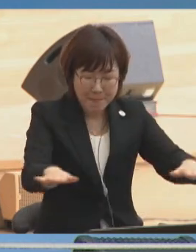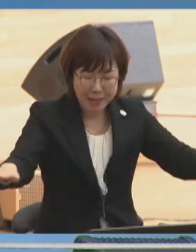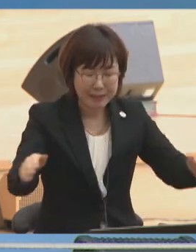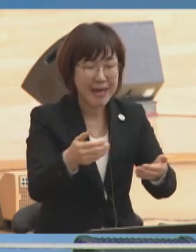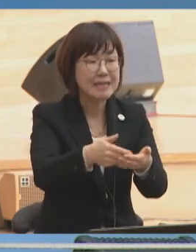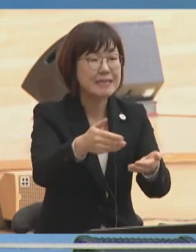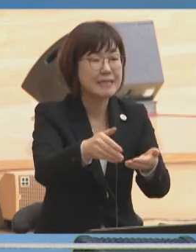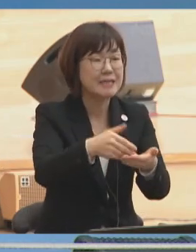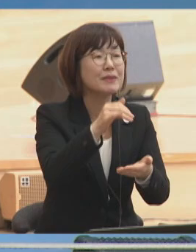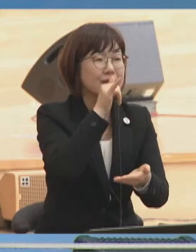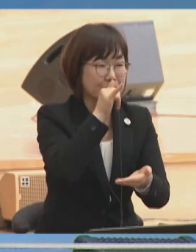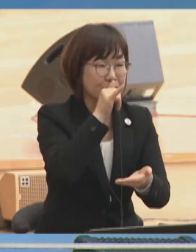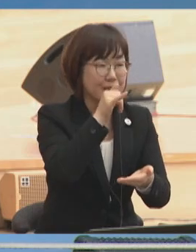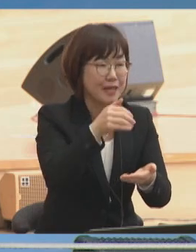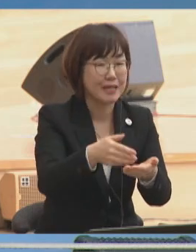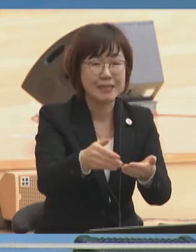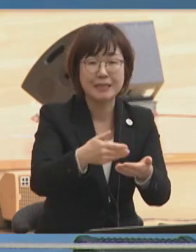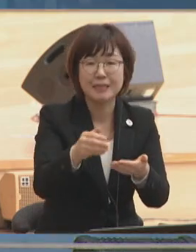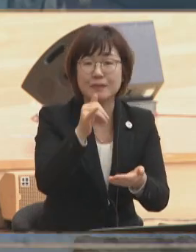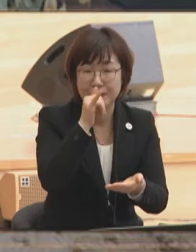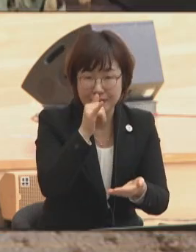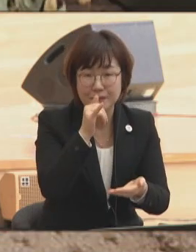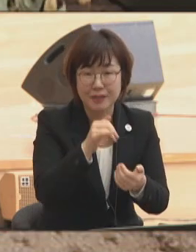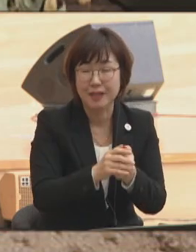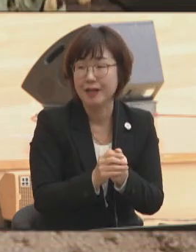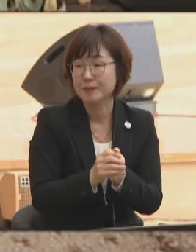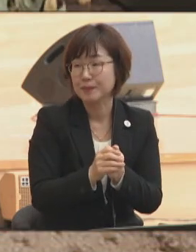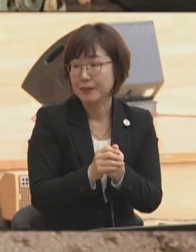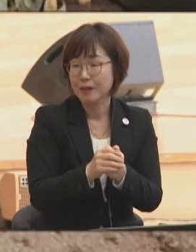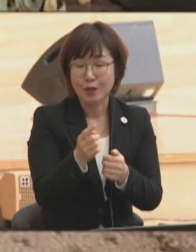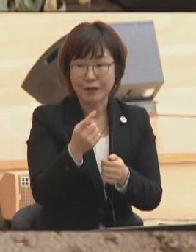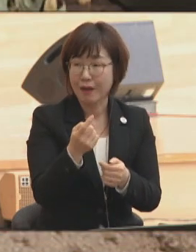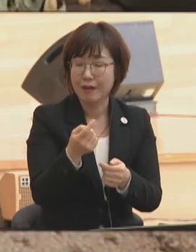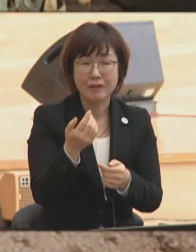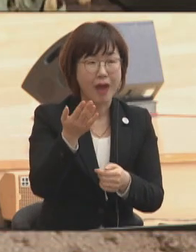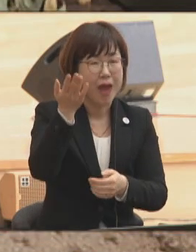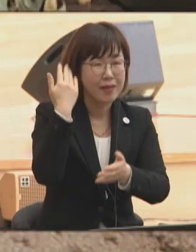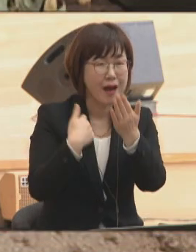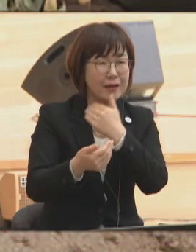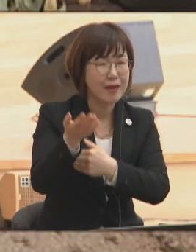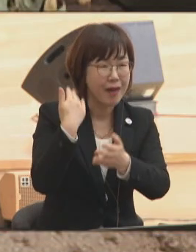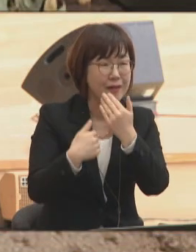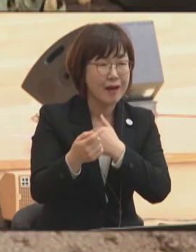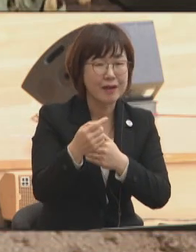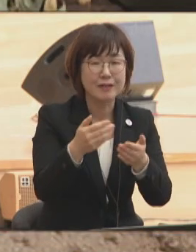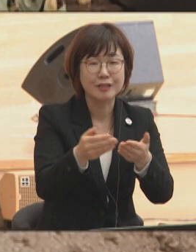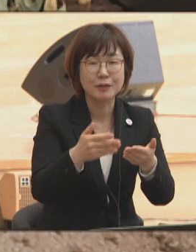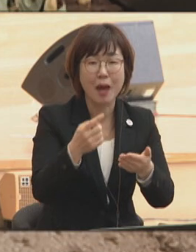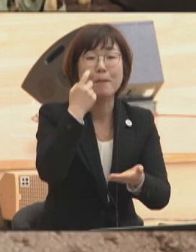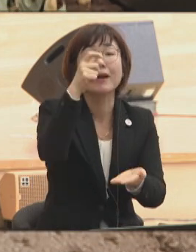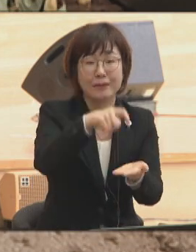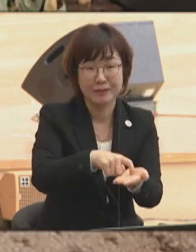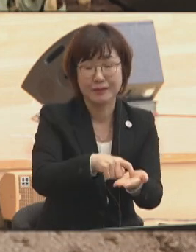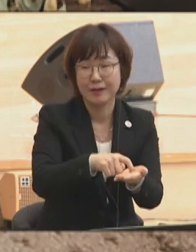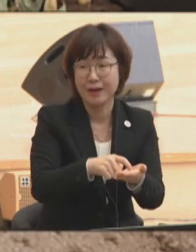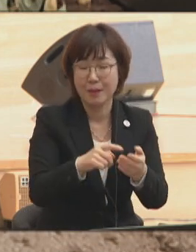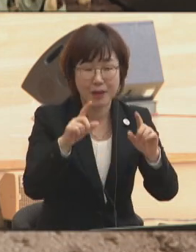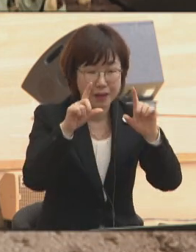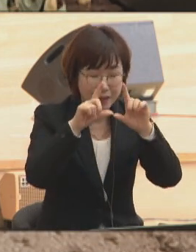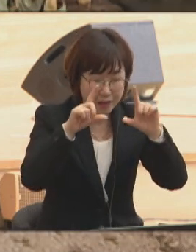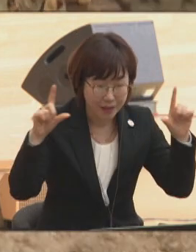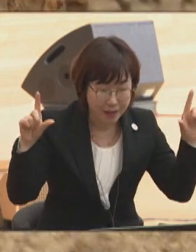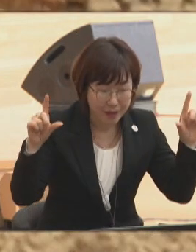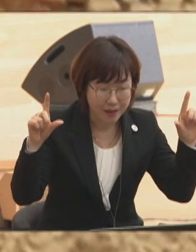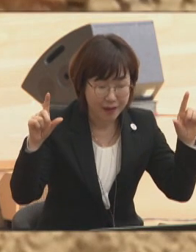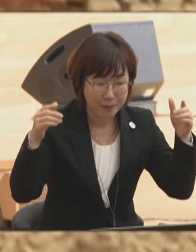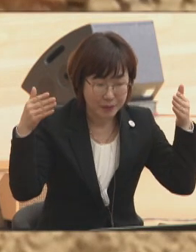초기 기독교 시절에 있었던 그 모자이크인데 그게 발견이 된 거예요. 자, 한번 볼까요? 자, 보십시다. 클로즈업해서 보십시다.